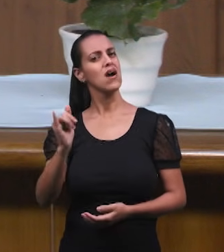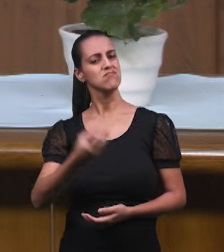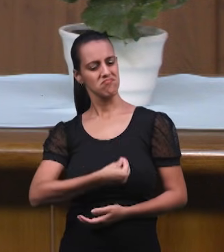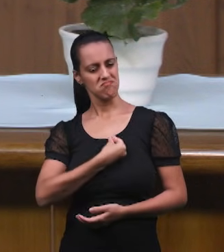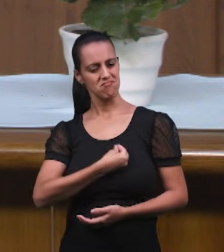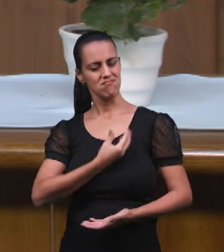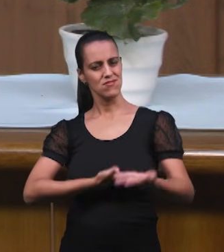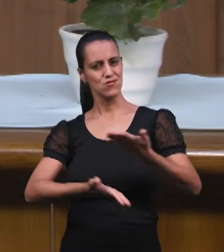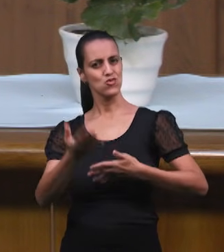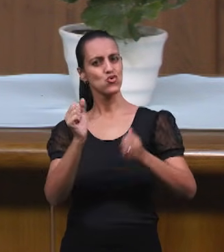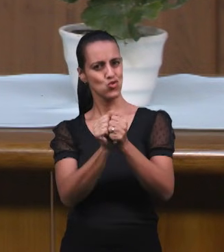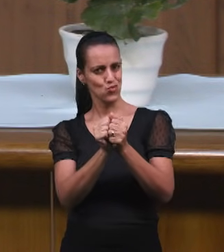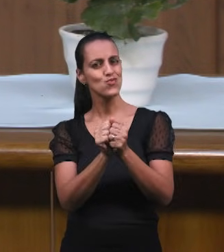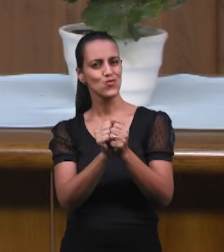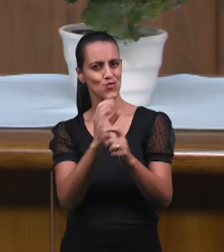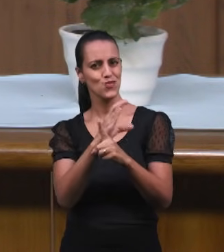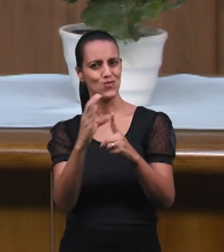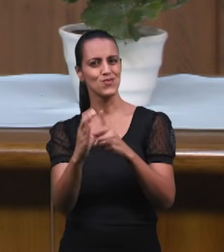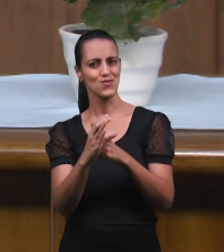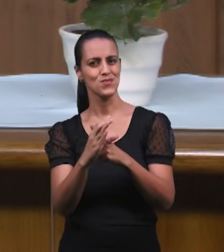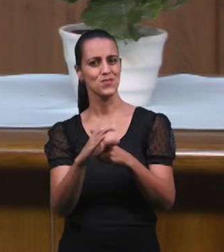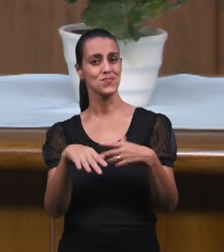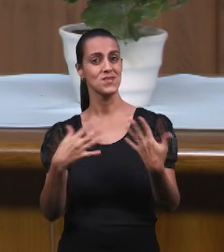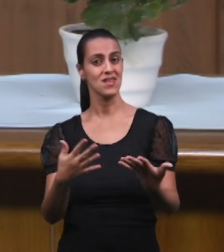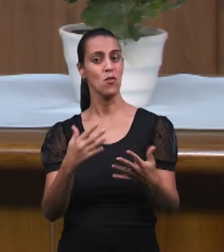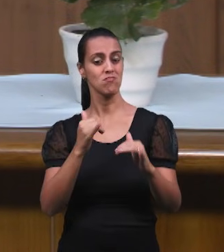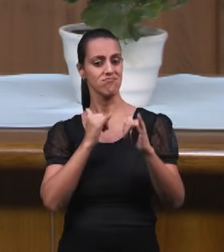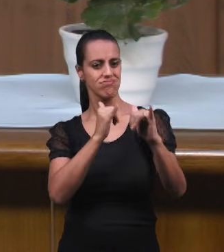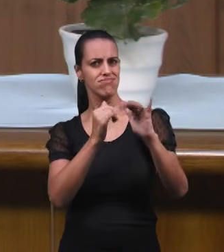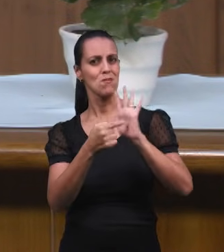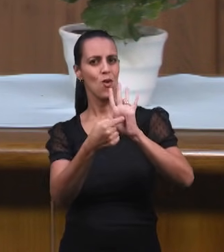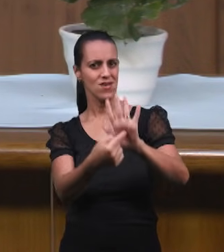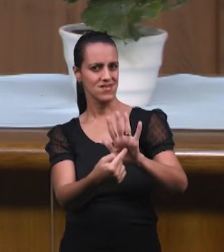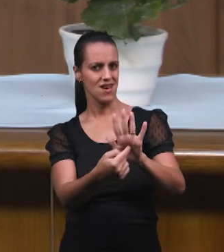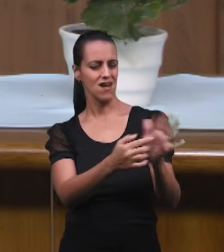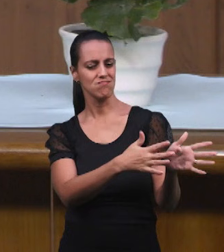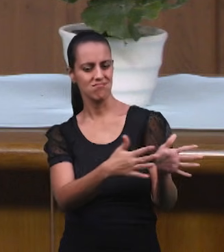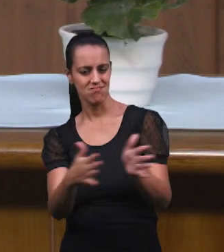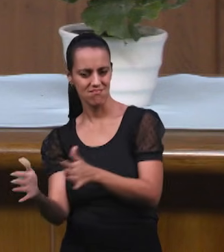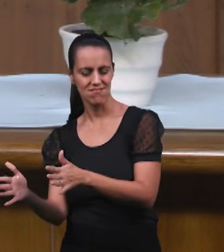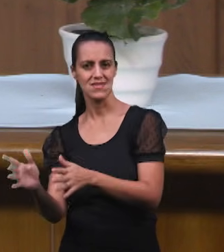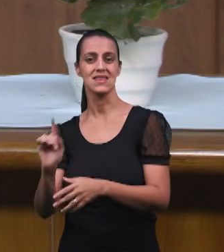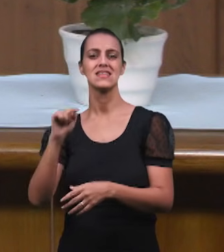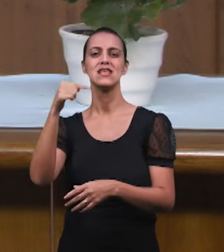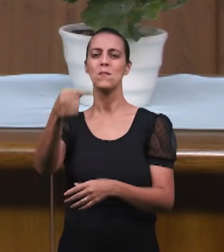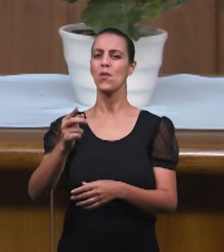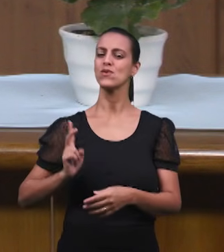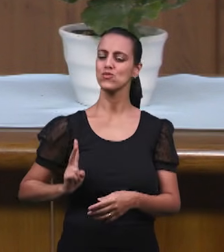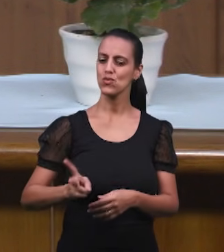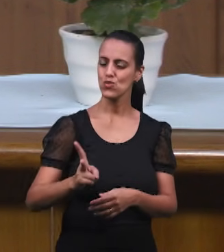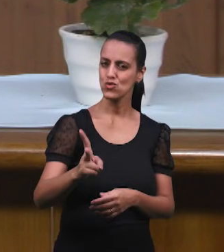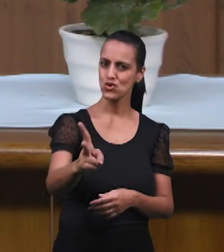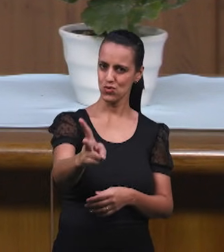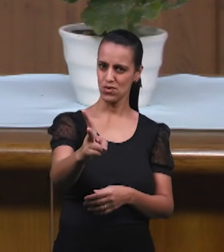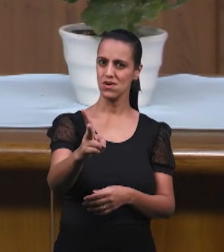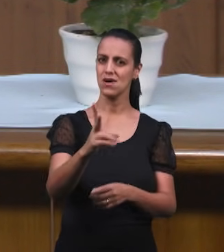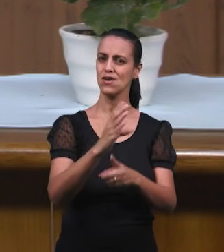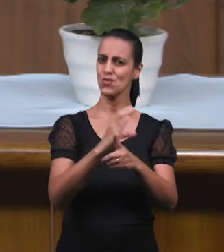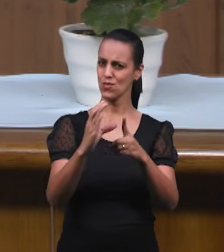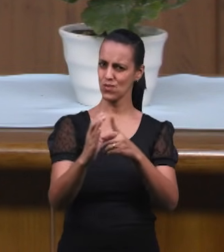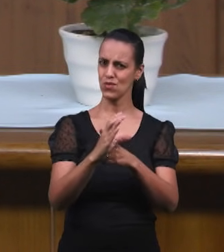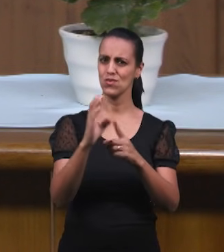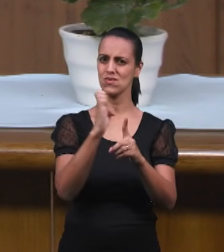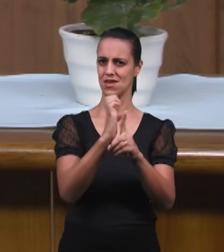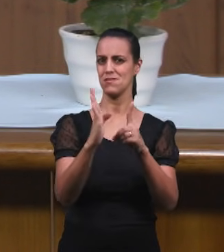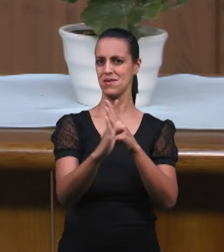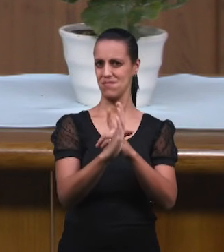participer ensemble avec nous de cette programmation. Donc nous allons lancer le générique. Dans la séquence, nous allons continuer l'école biblique